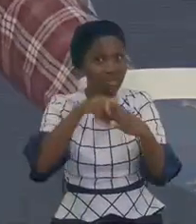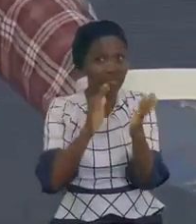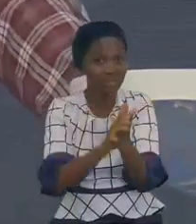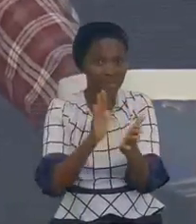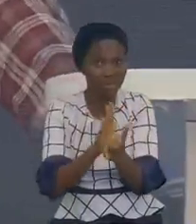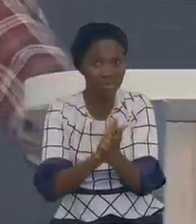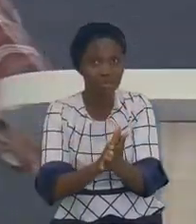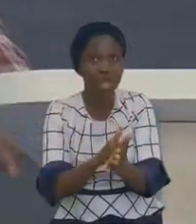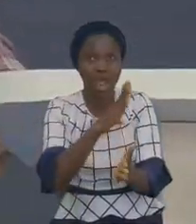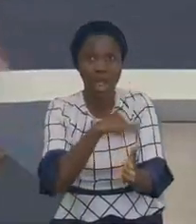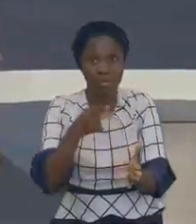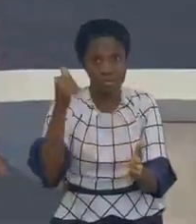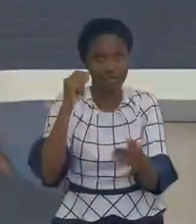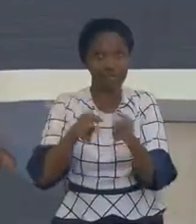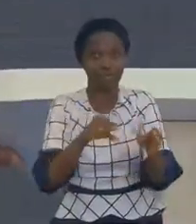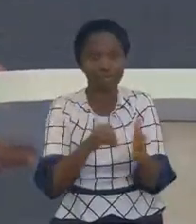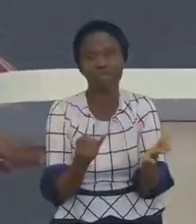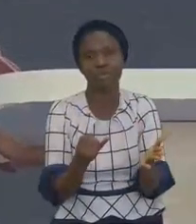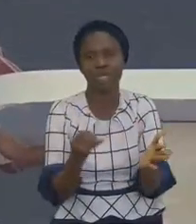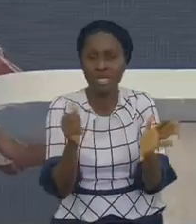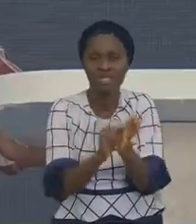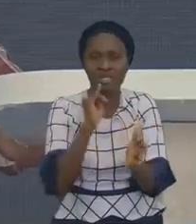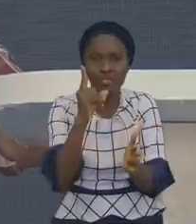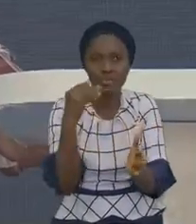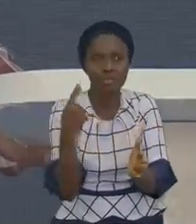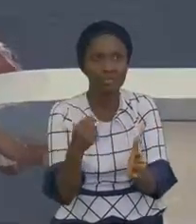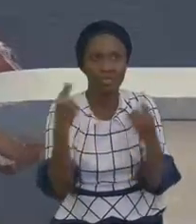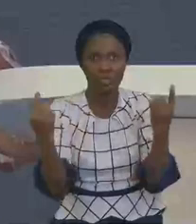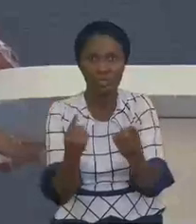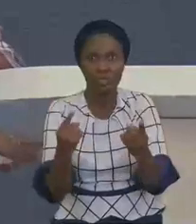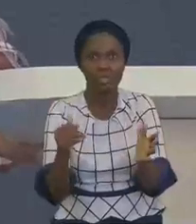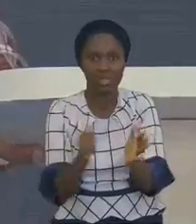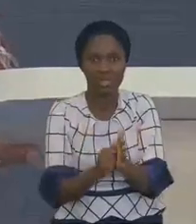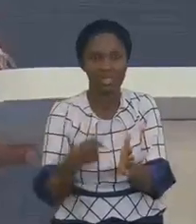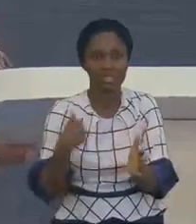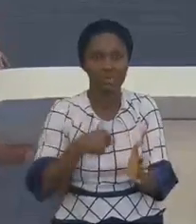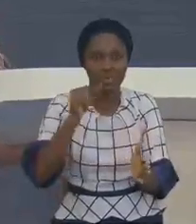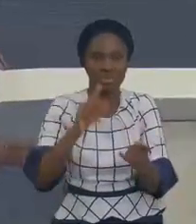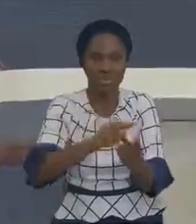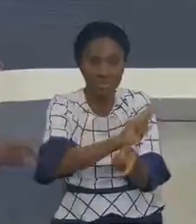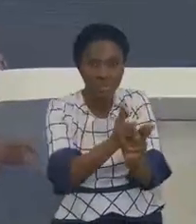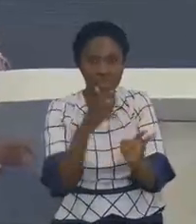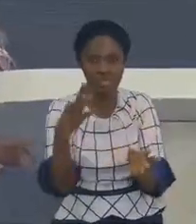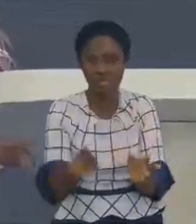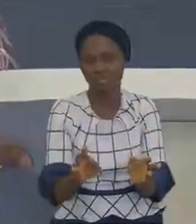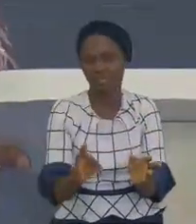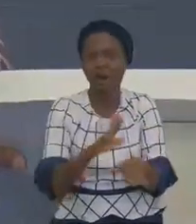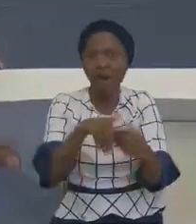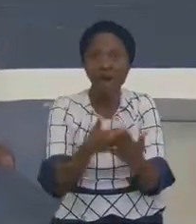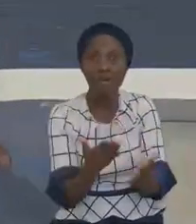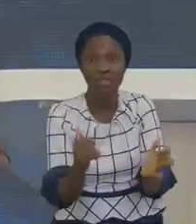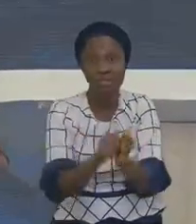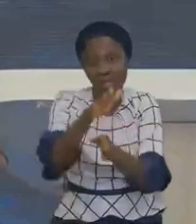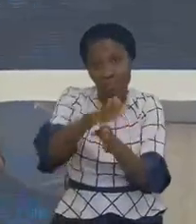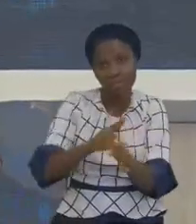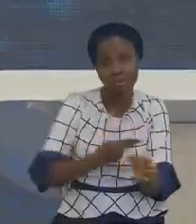devons nous détourner de tout ce qui est dans nos vies. Les choses qui nous rabaissent, nous devons nous débarrasser de ces choses. Marcher